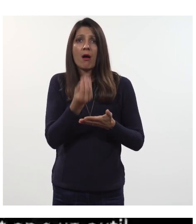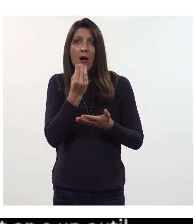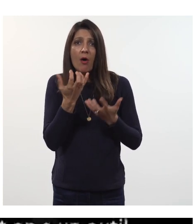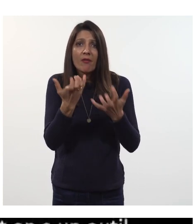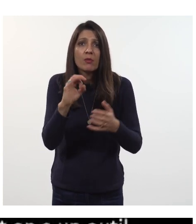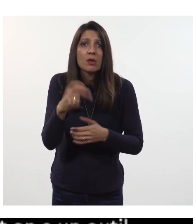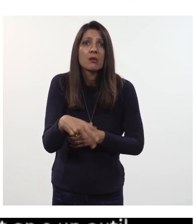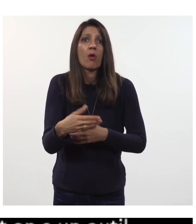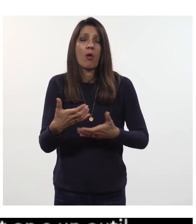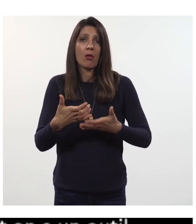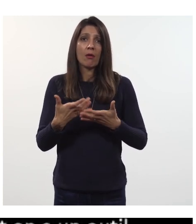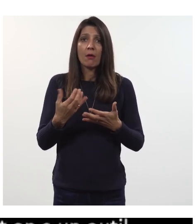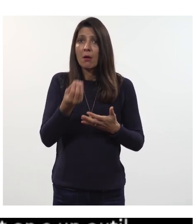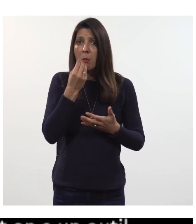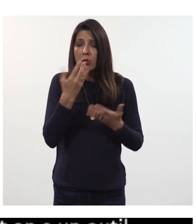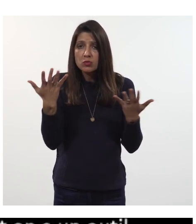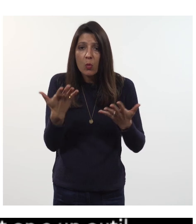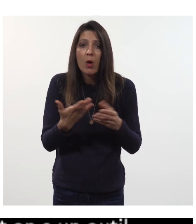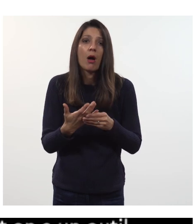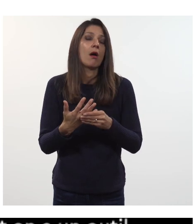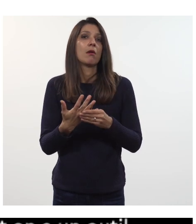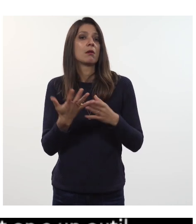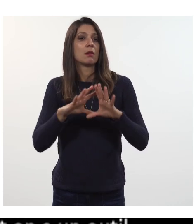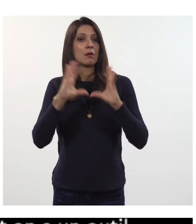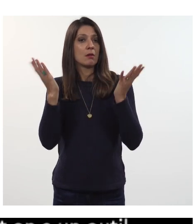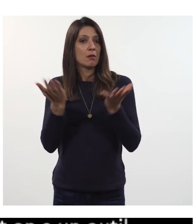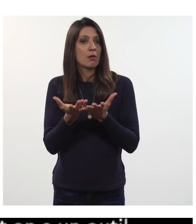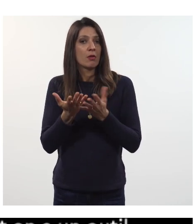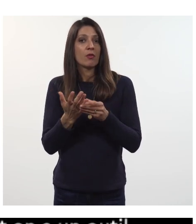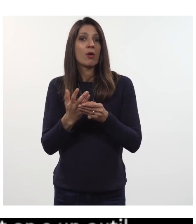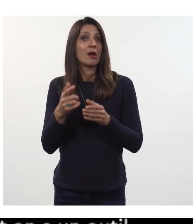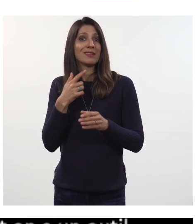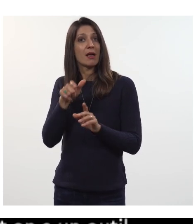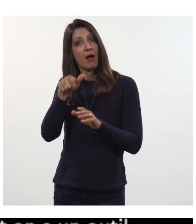mis voilà, en place par le professeur Agathe Reynaud-Simon